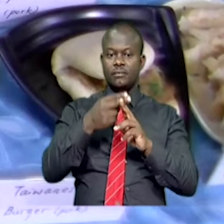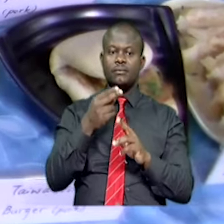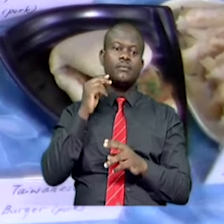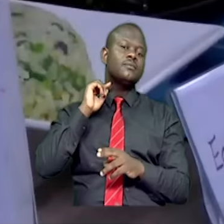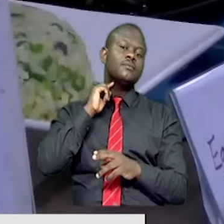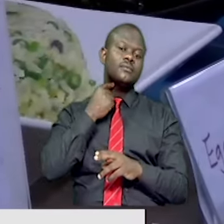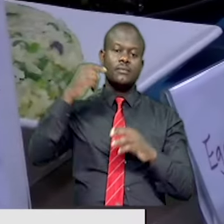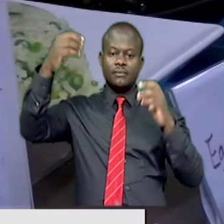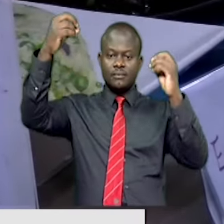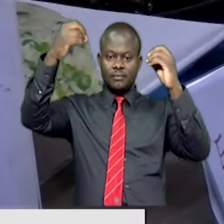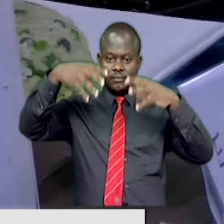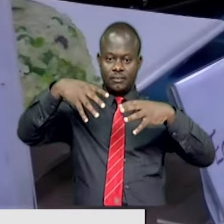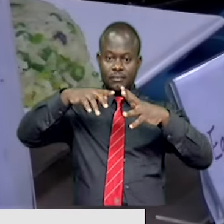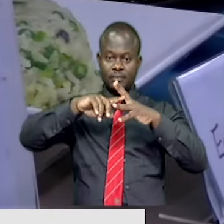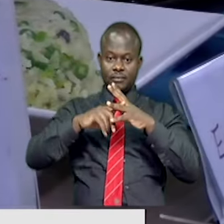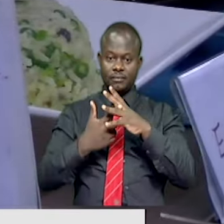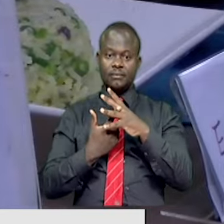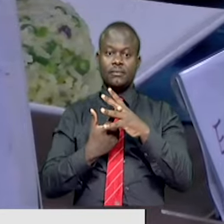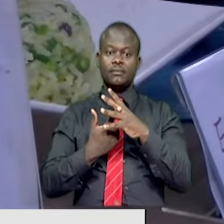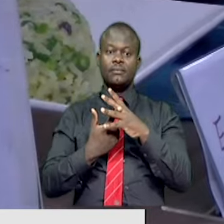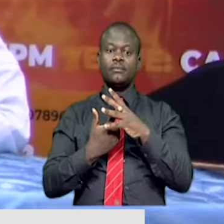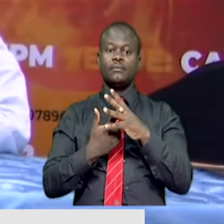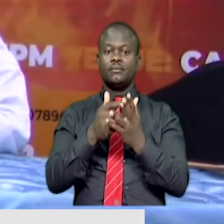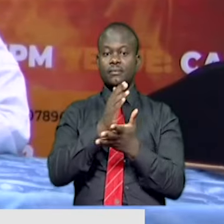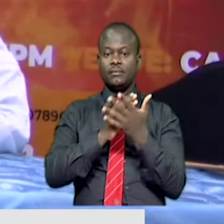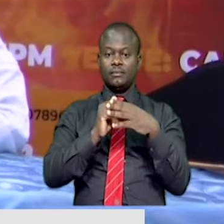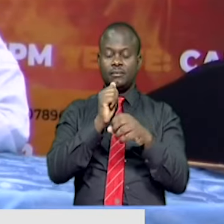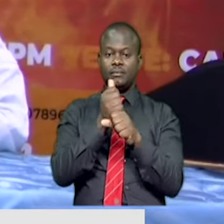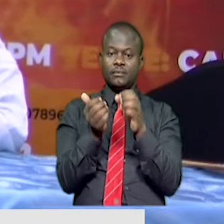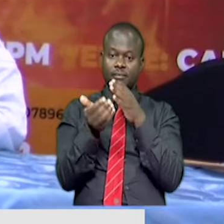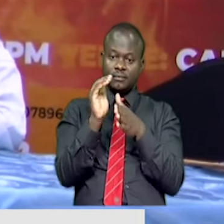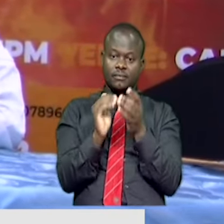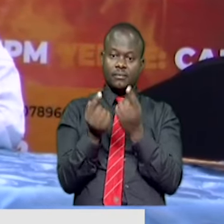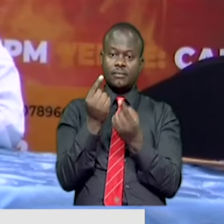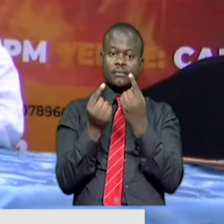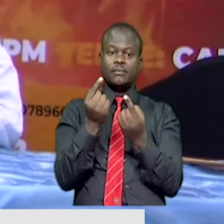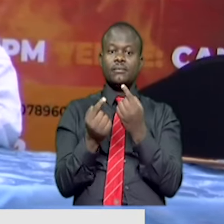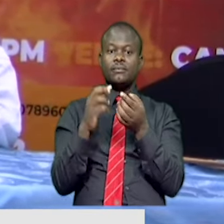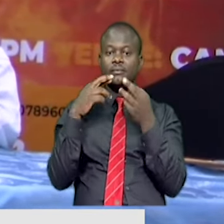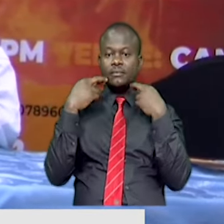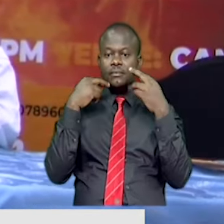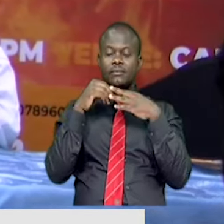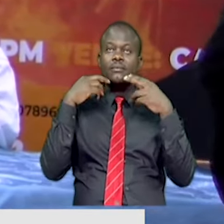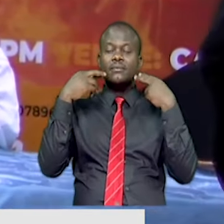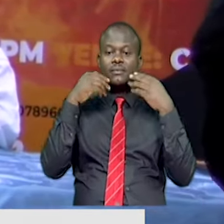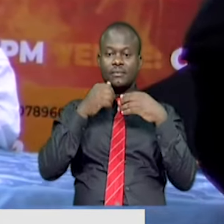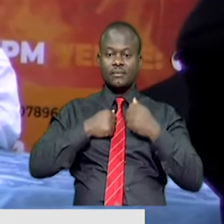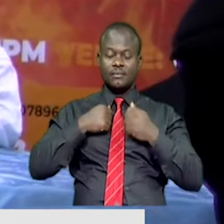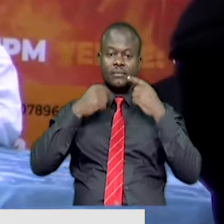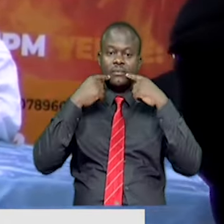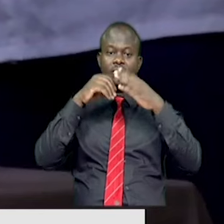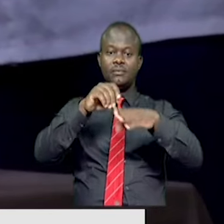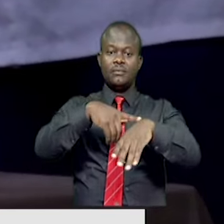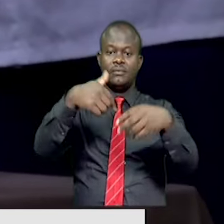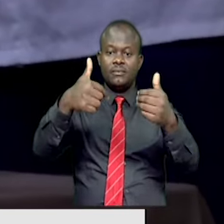uburyohe bwa Kigali ritangire, bamwe mu bakora umwuga wo guteka mu maresitora n'amahoteli mu Rwanda baravuga ko uyu ari umwanya